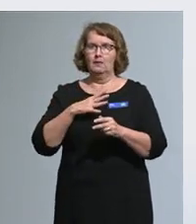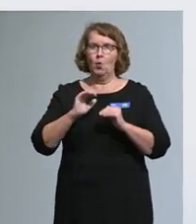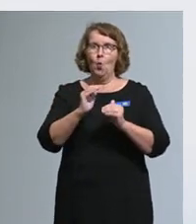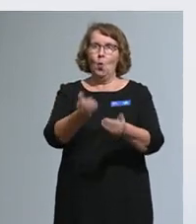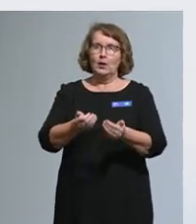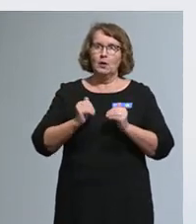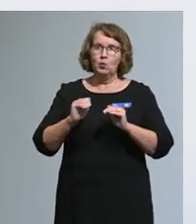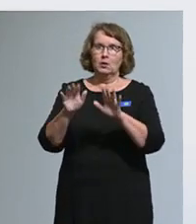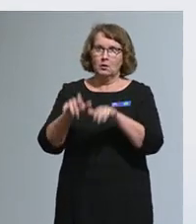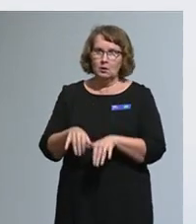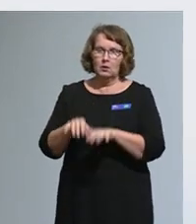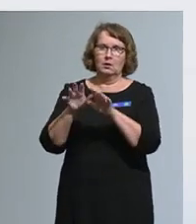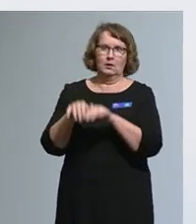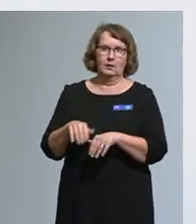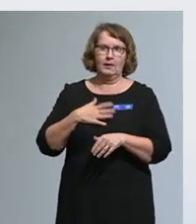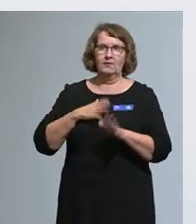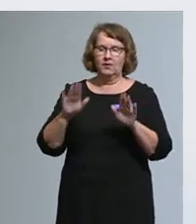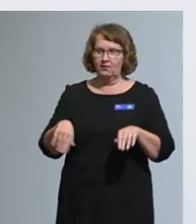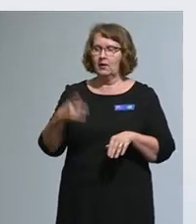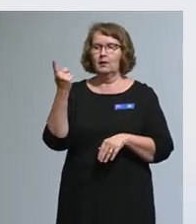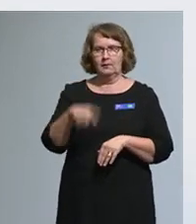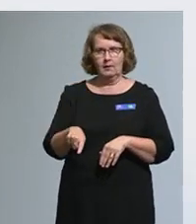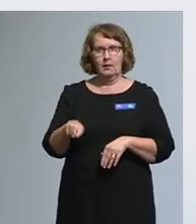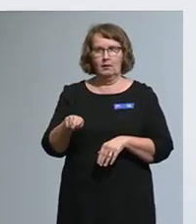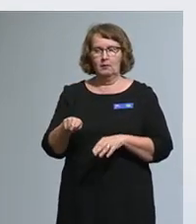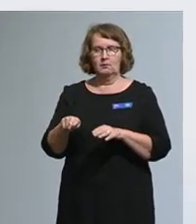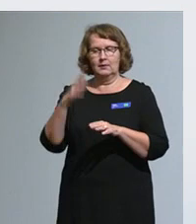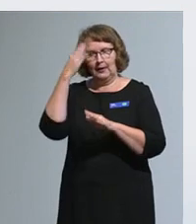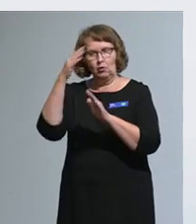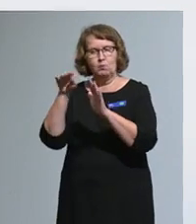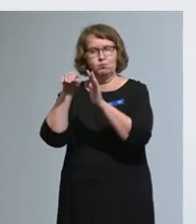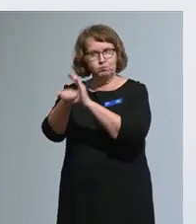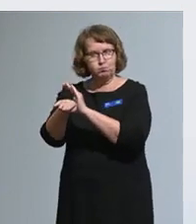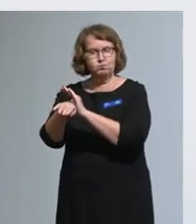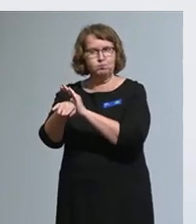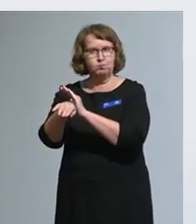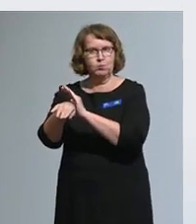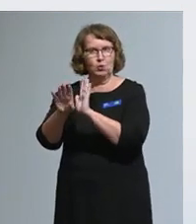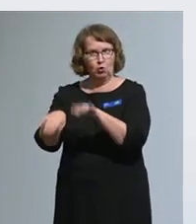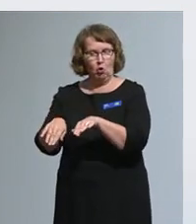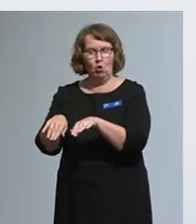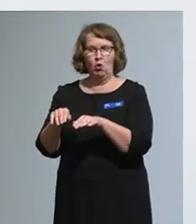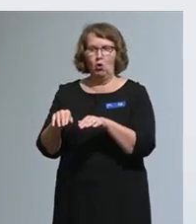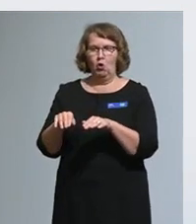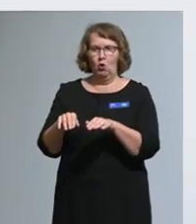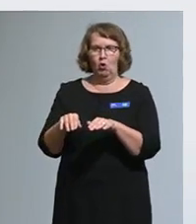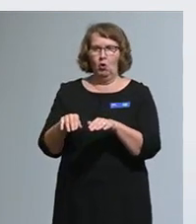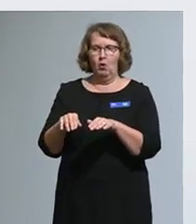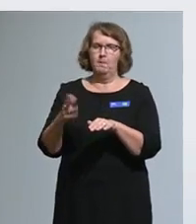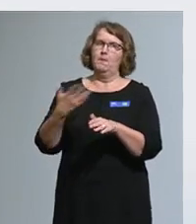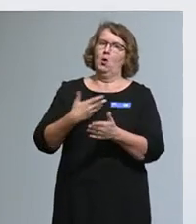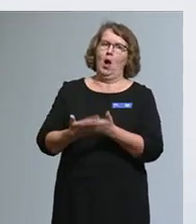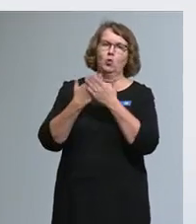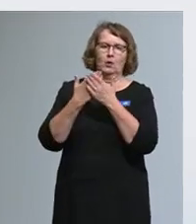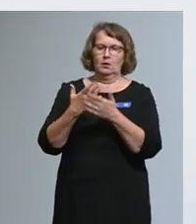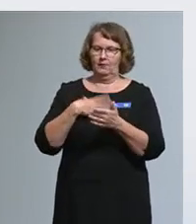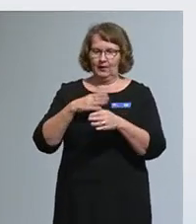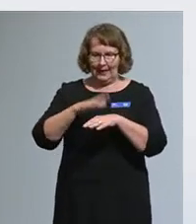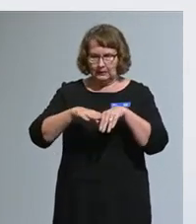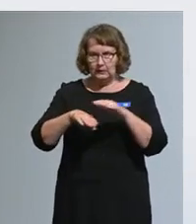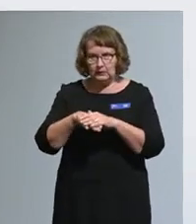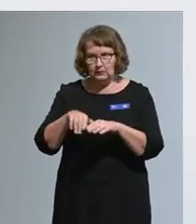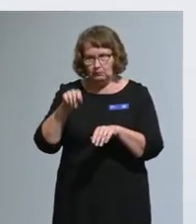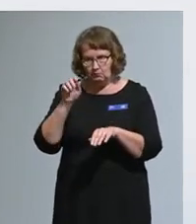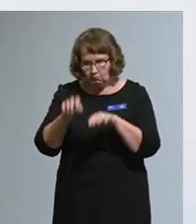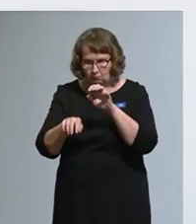uudelleen. Tällä päästäisiin jo isoja harppauksia eteenpäin siinä, että ettei niitä tarvitse manuaalisesti sinne joka